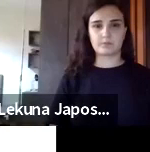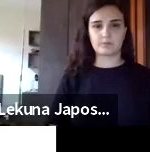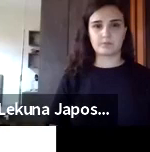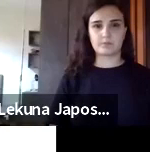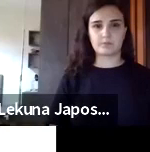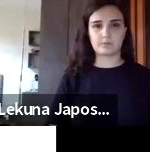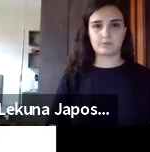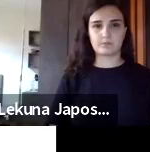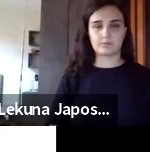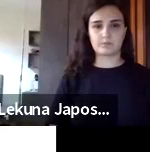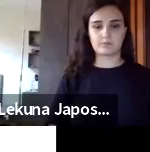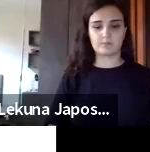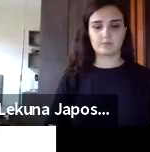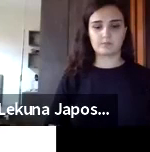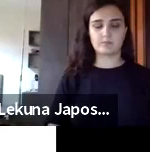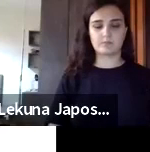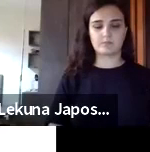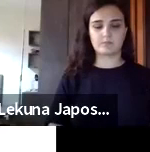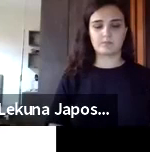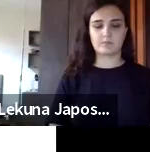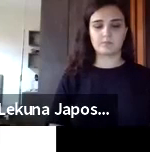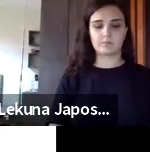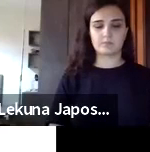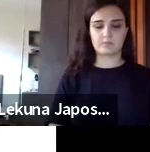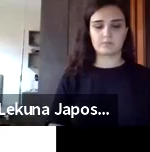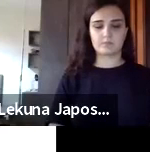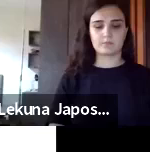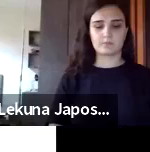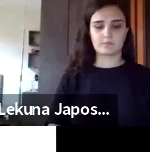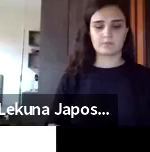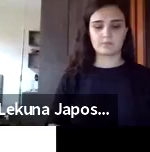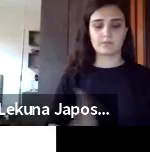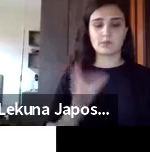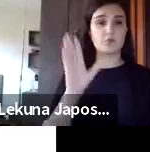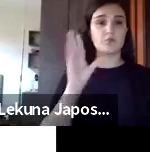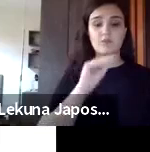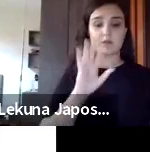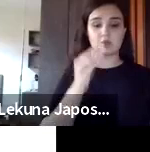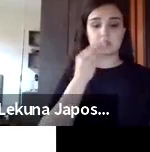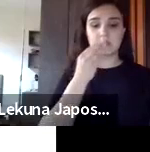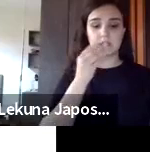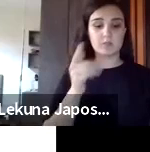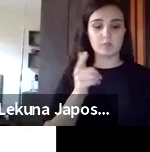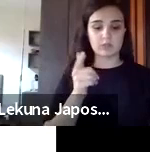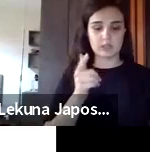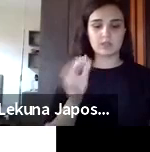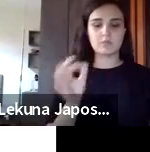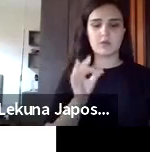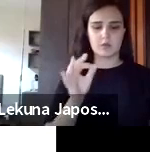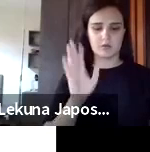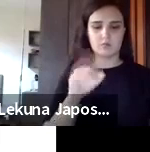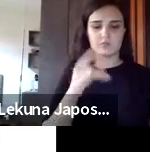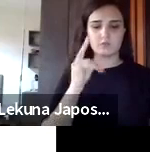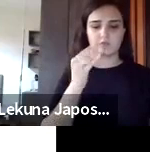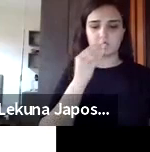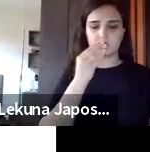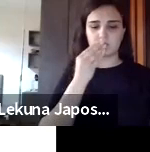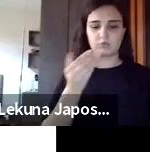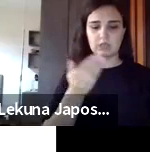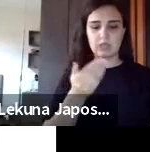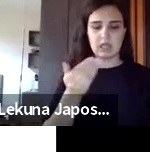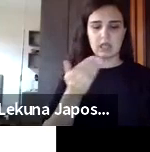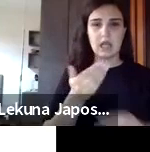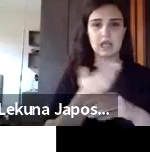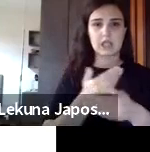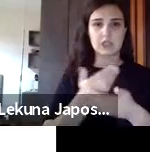გადავხედეთ დაგეგმილ რუტინას, მაგალითად ისევ და ისევ თუ ვერ მოასწარით სადილის მომზადება, არა უშავს რომ ბავშვმა ჭამოს არაჟანი და პური.